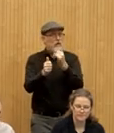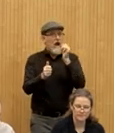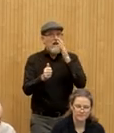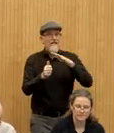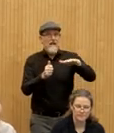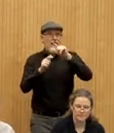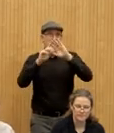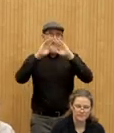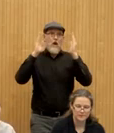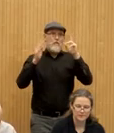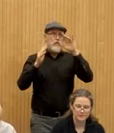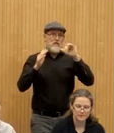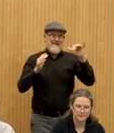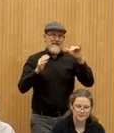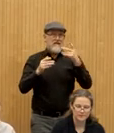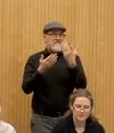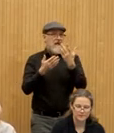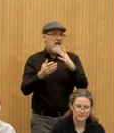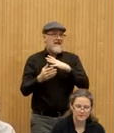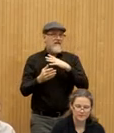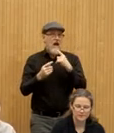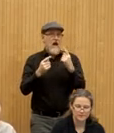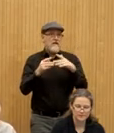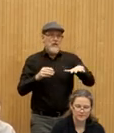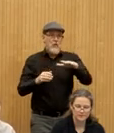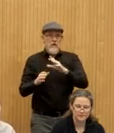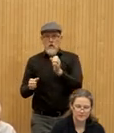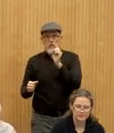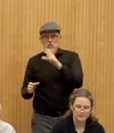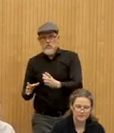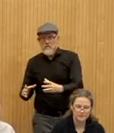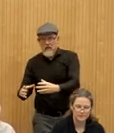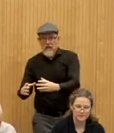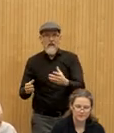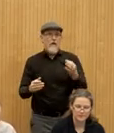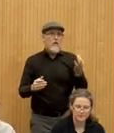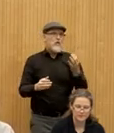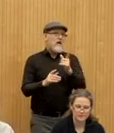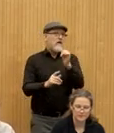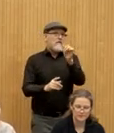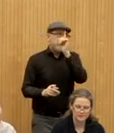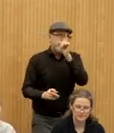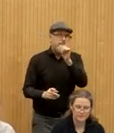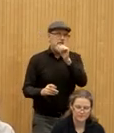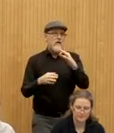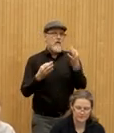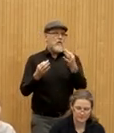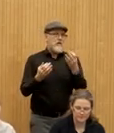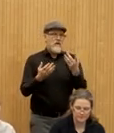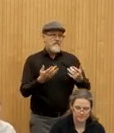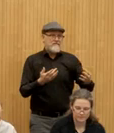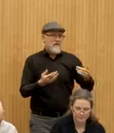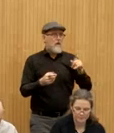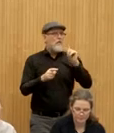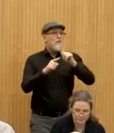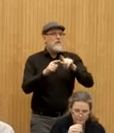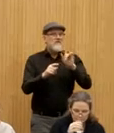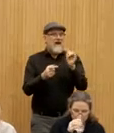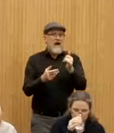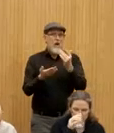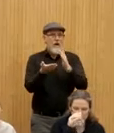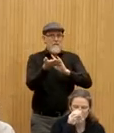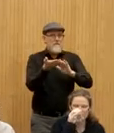Ja, bitte? Wenn Sie Begleitung brauchen im Alltag in der Uni, um sich dort gut zu bewegen, damit Sie eben nicht